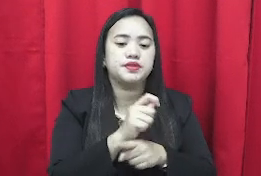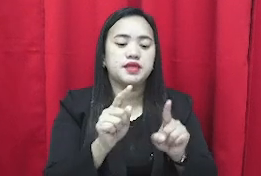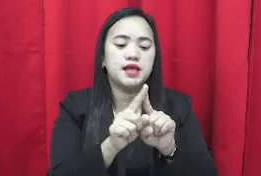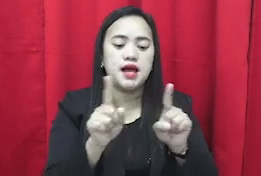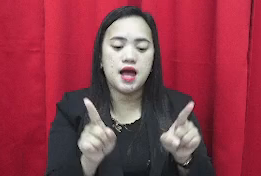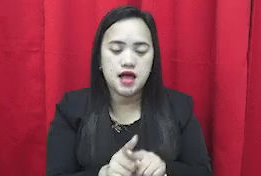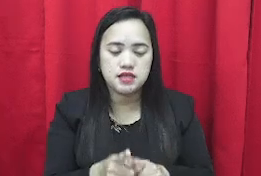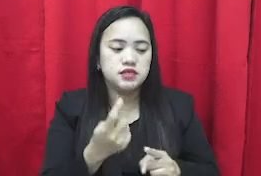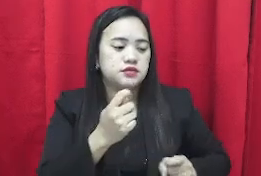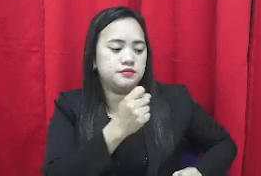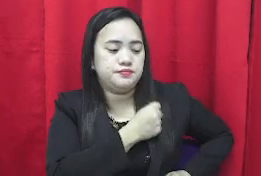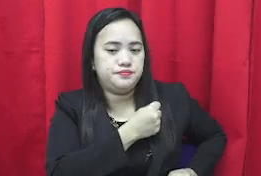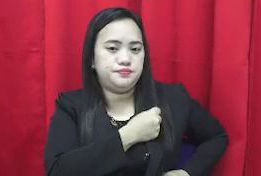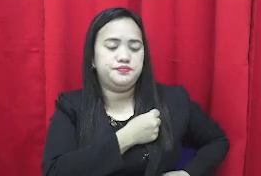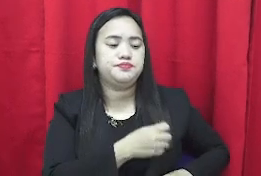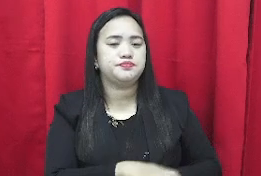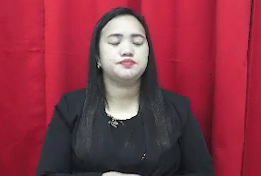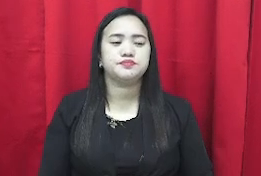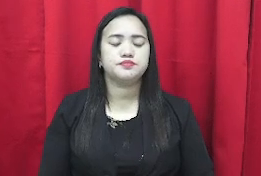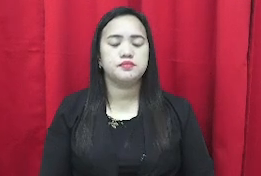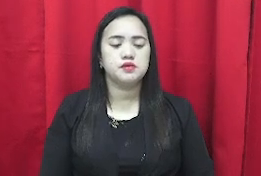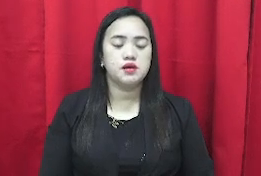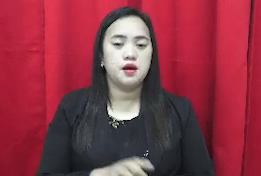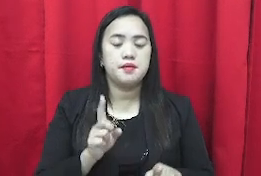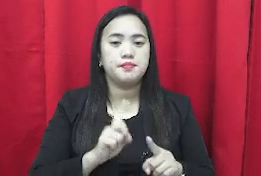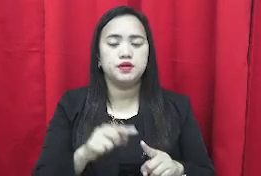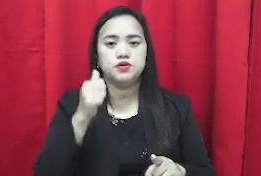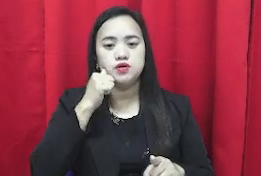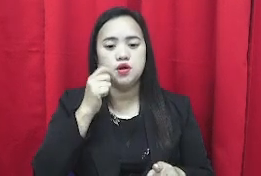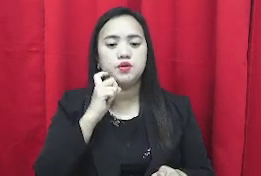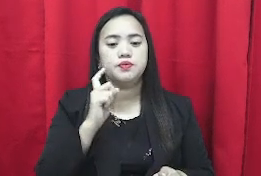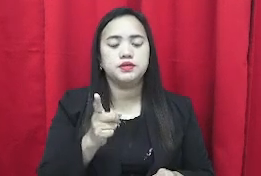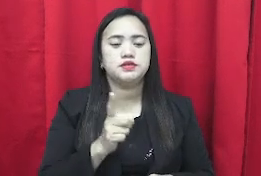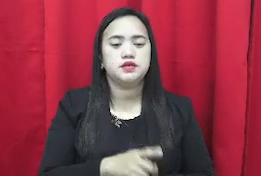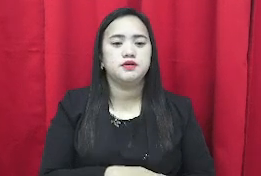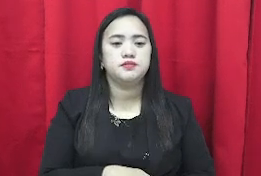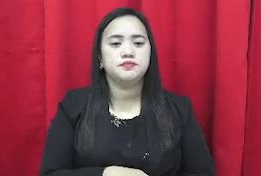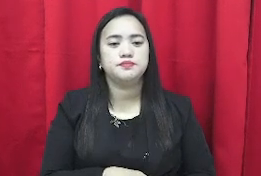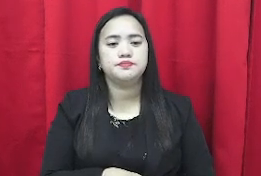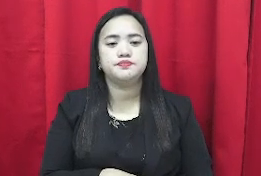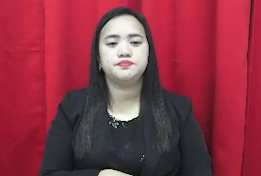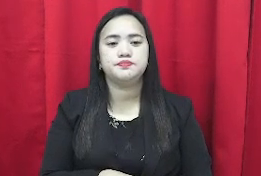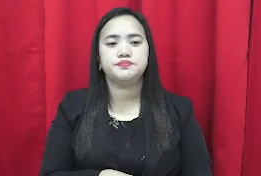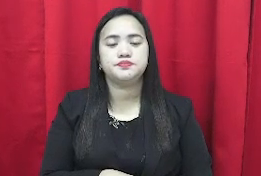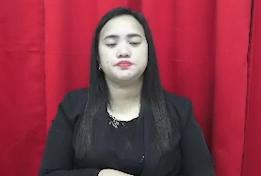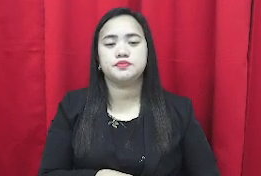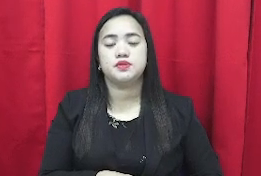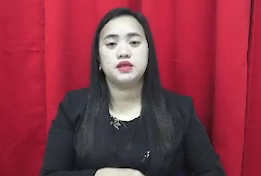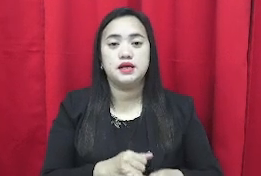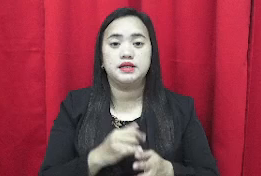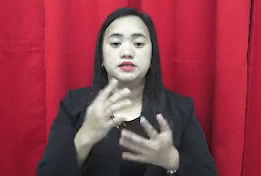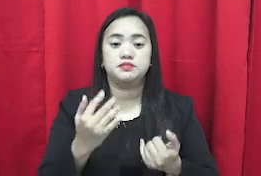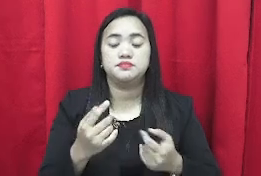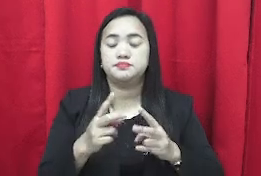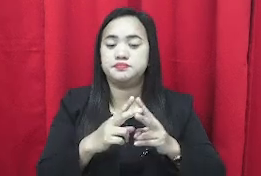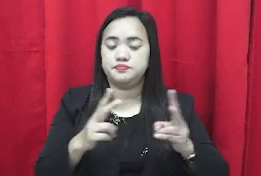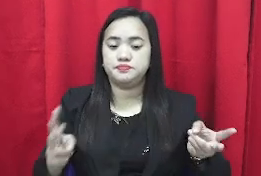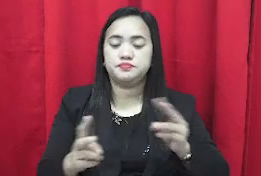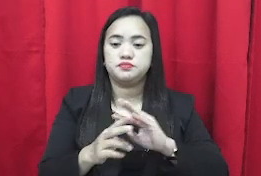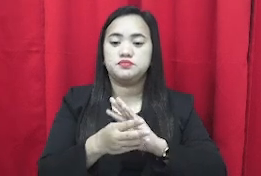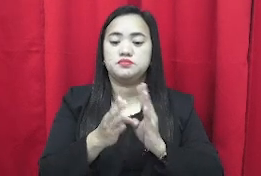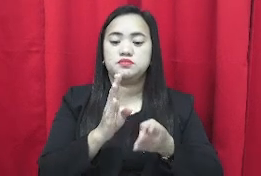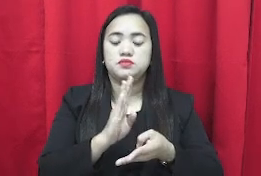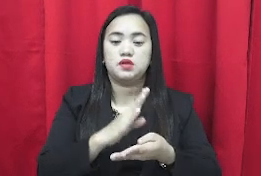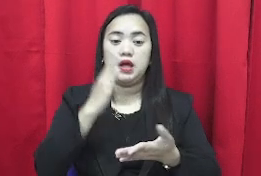sundalo Actually nga ang laging binabanggit ng ating pahal na pastor Hindi naging hadlang ang Ministry